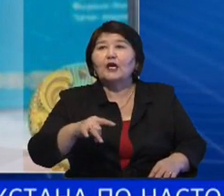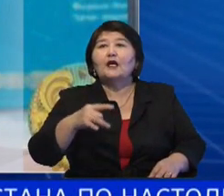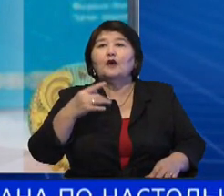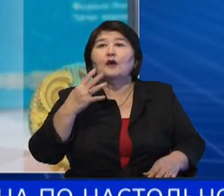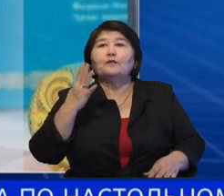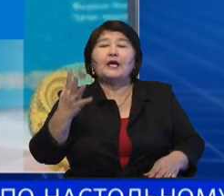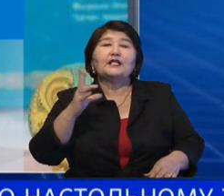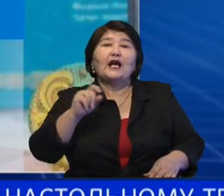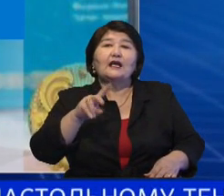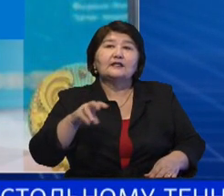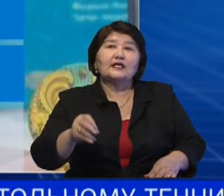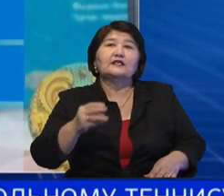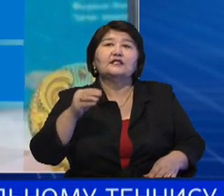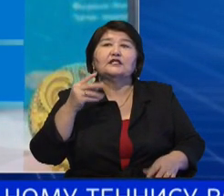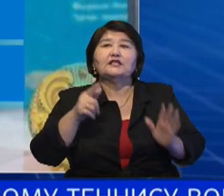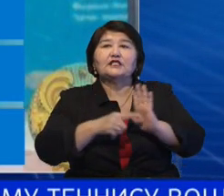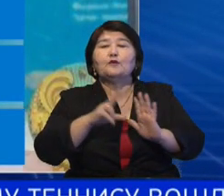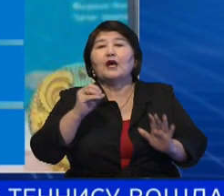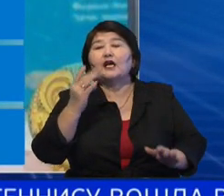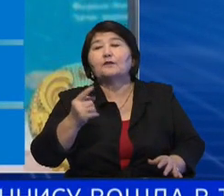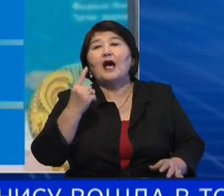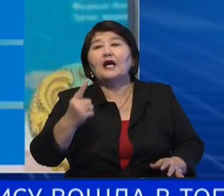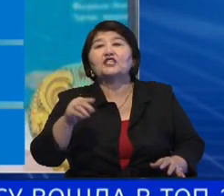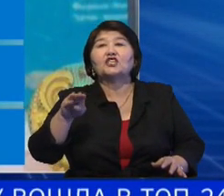аулов калинского се аулов кармакшинский